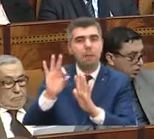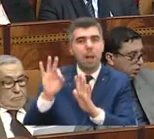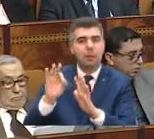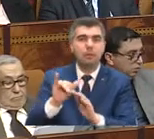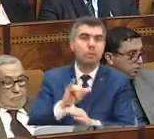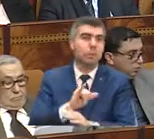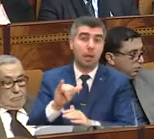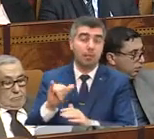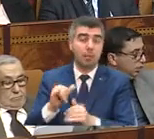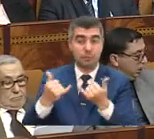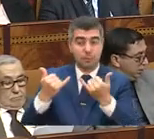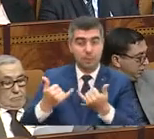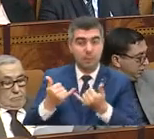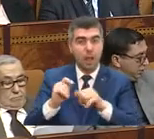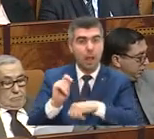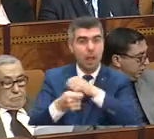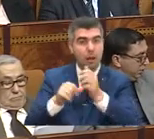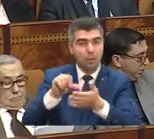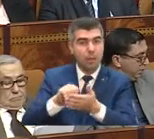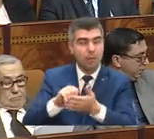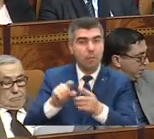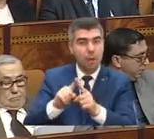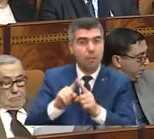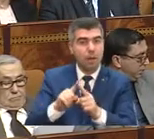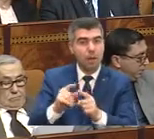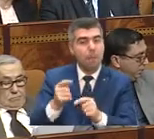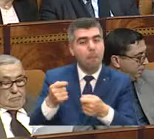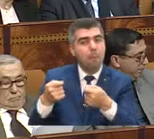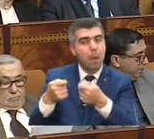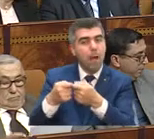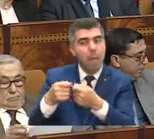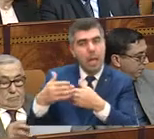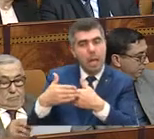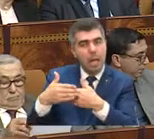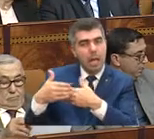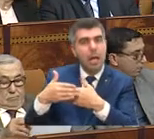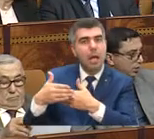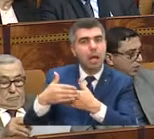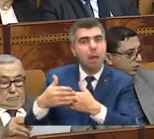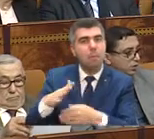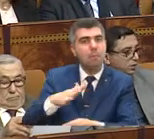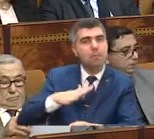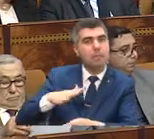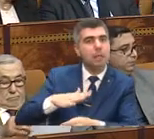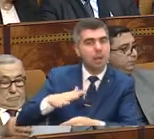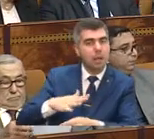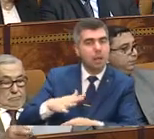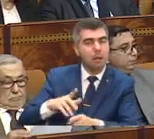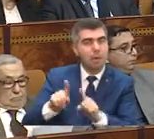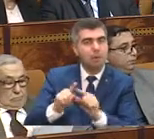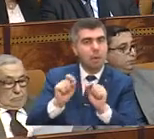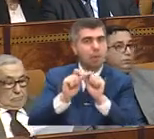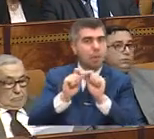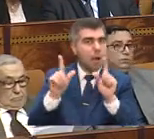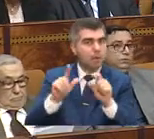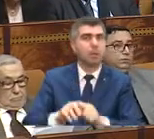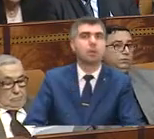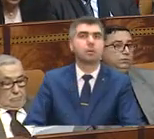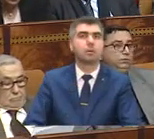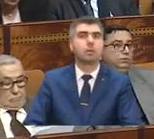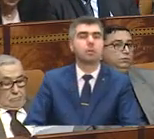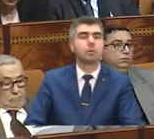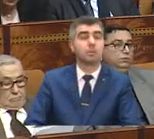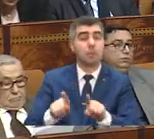قروي قوي وأكثر نضجا وأكثر تكوينا وأكثر انفتاحا على الآخر. لذا نسائلكم سيد